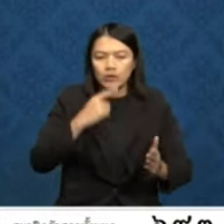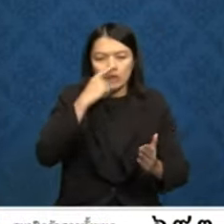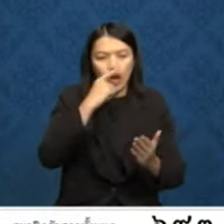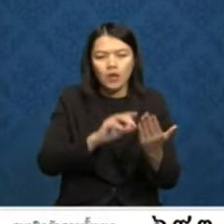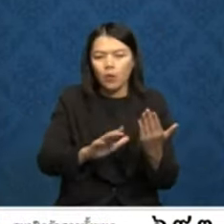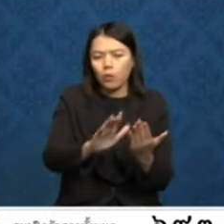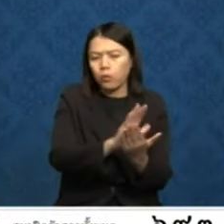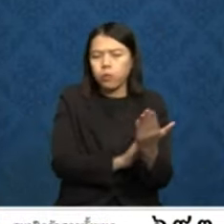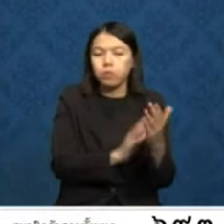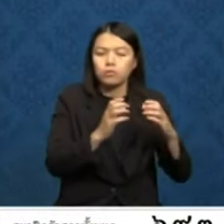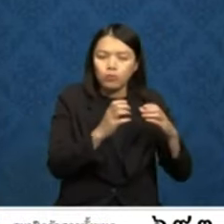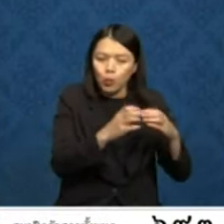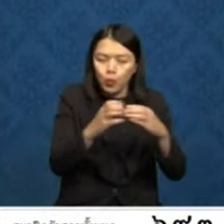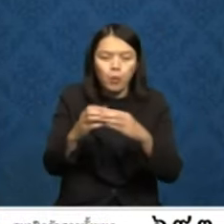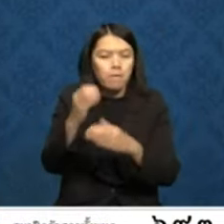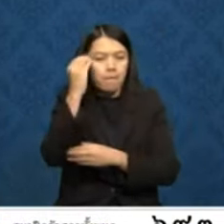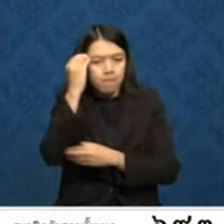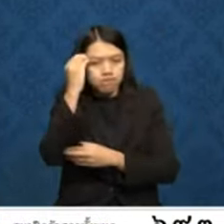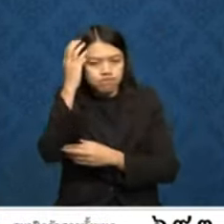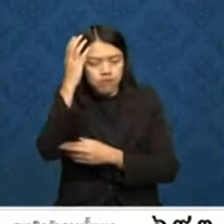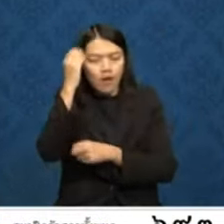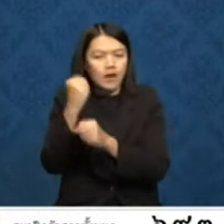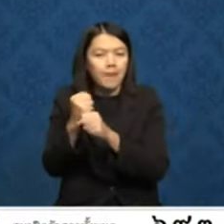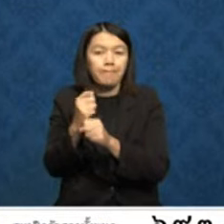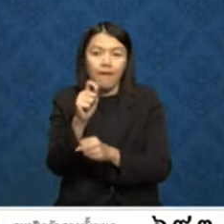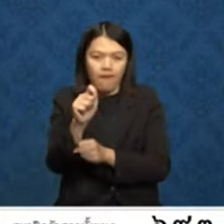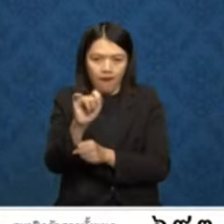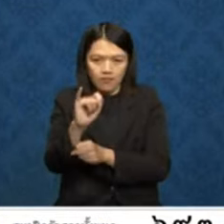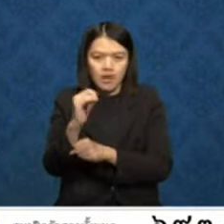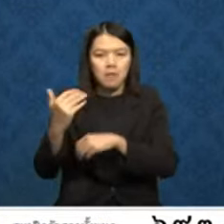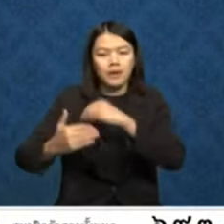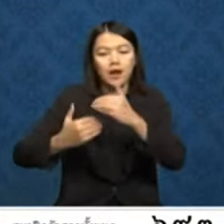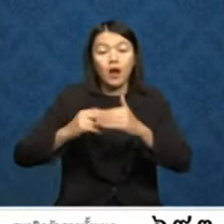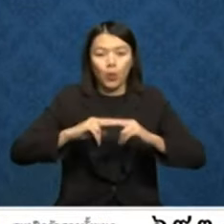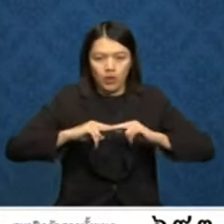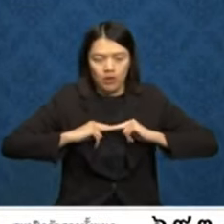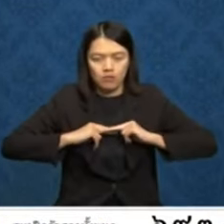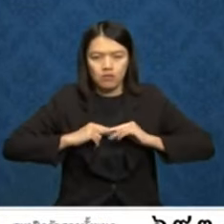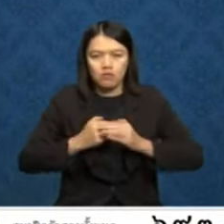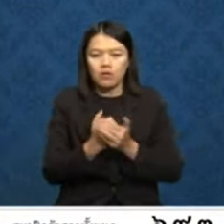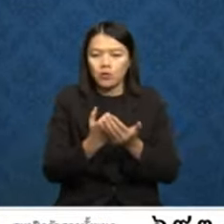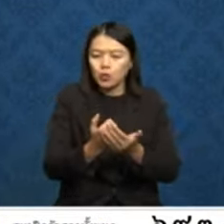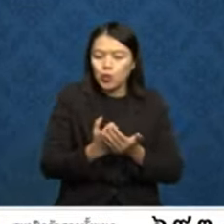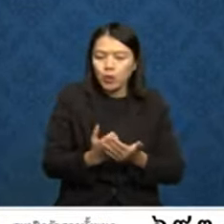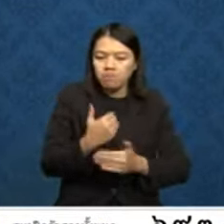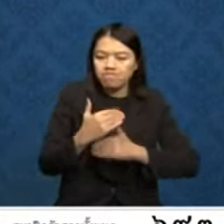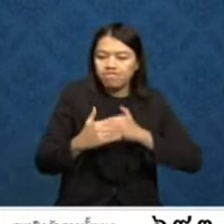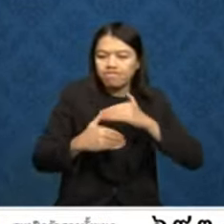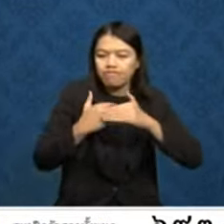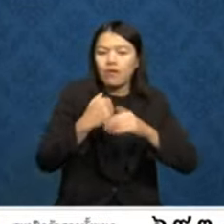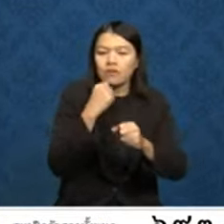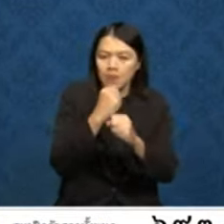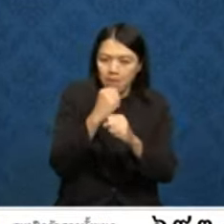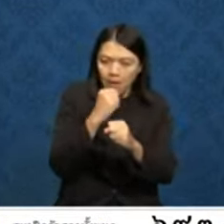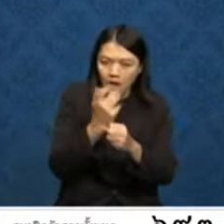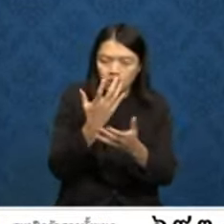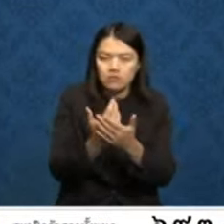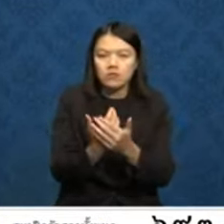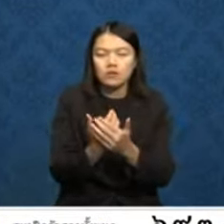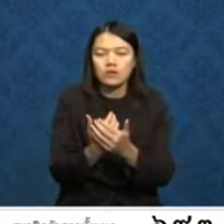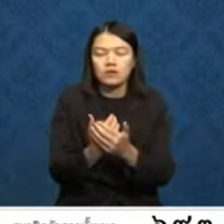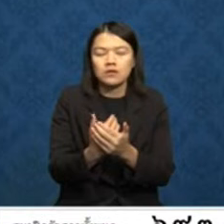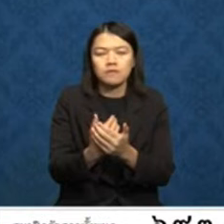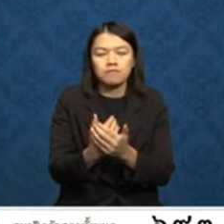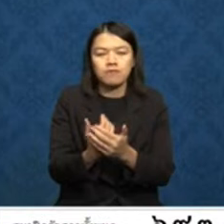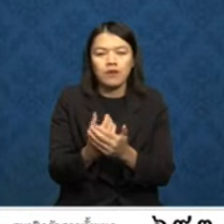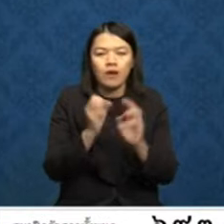ยใช้ปัญญาประดิษฐ์ AI ในการพัฒนาตนเองเพิ่มประสิทธิภาพการทำงานและสร้างสร